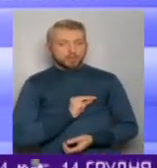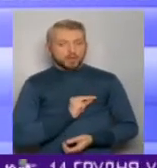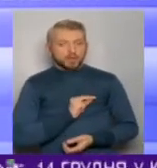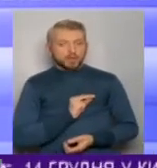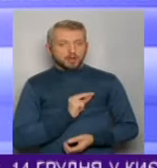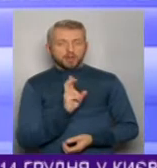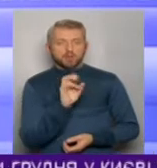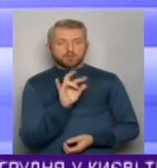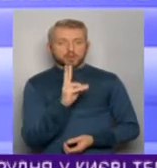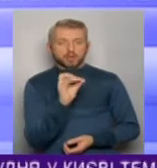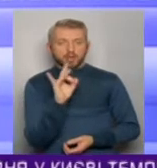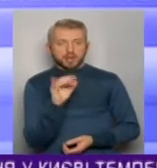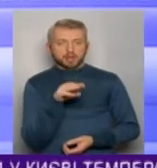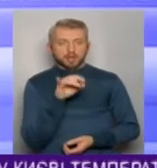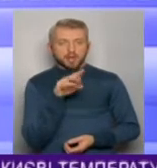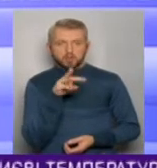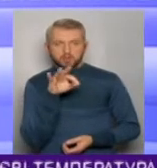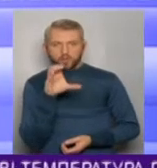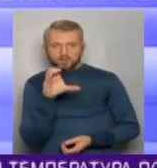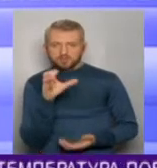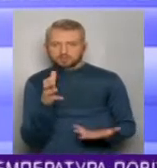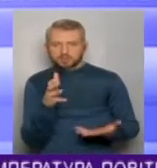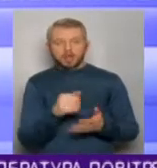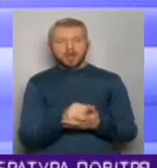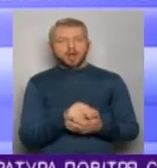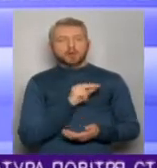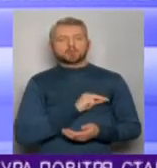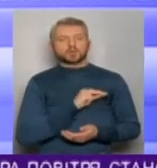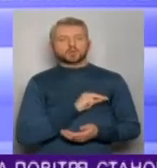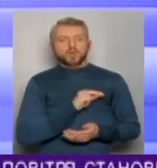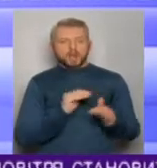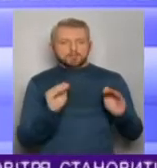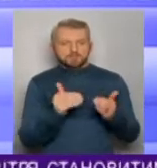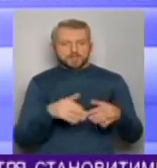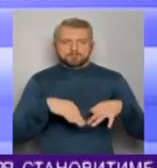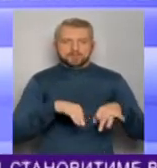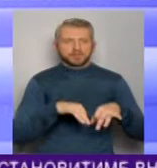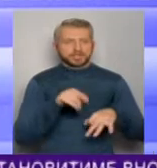бункер-термоси, працювали і машини міні. Як ви знаєте,